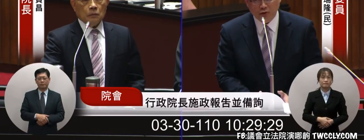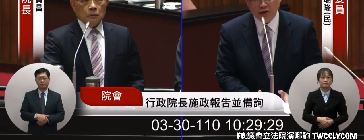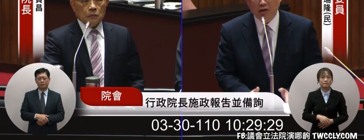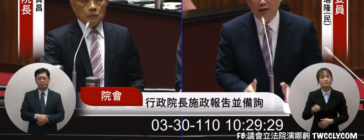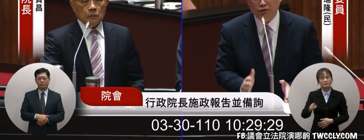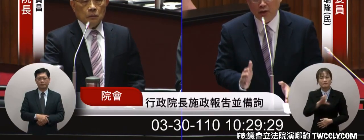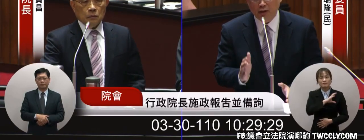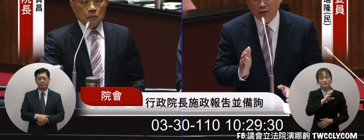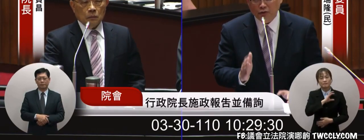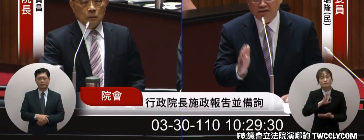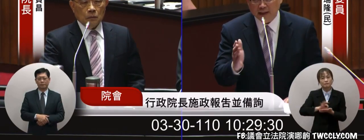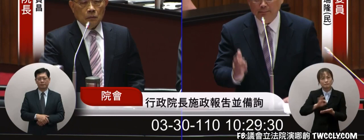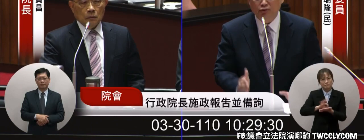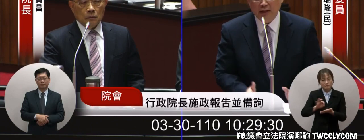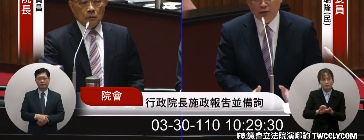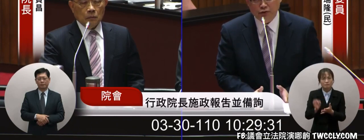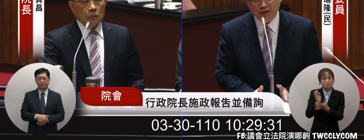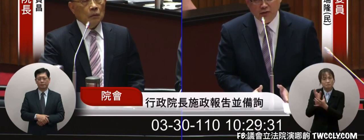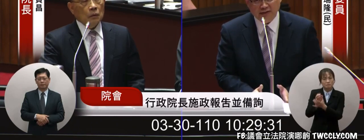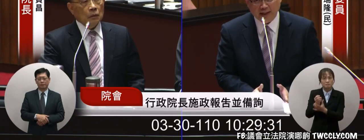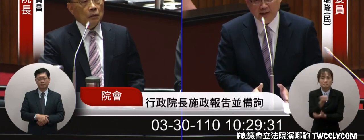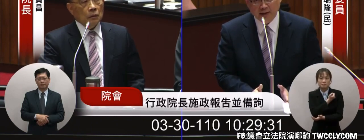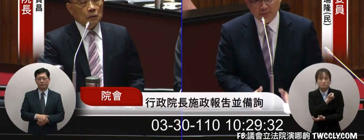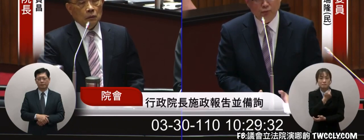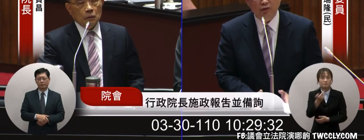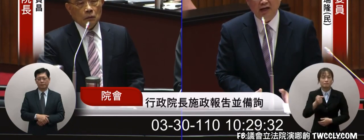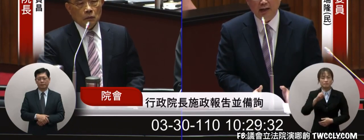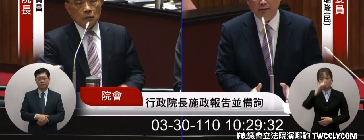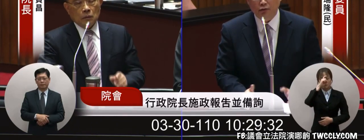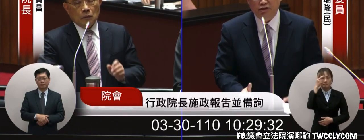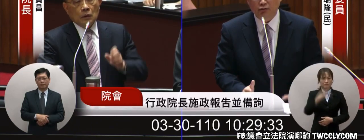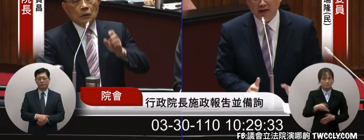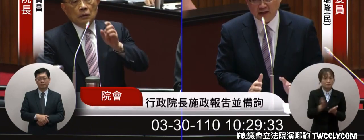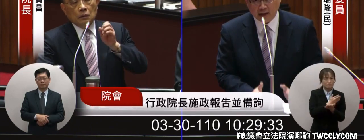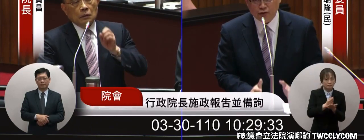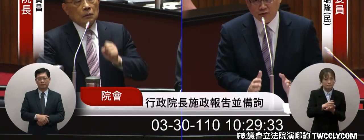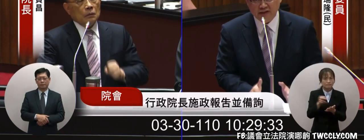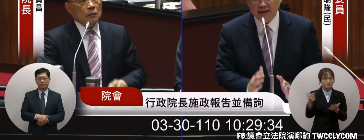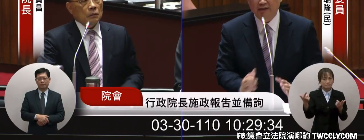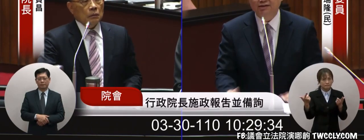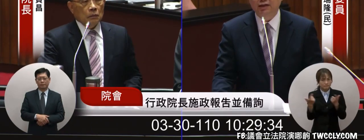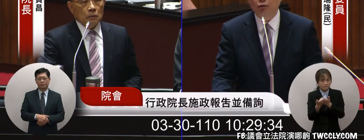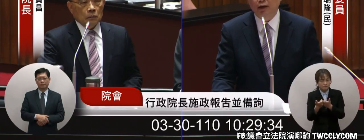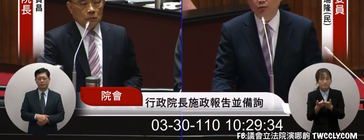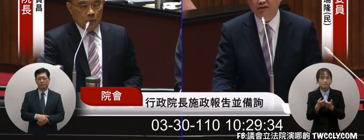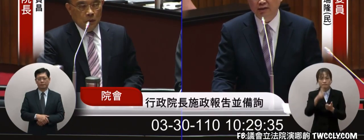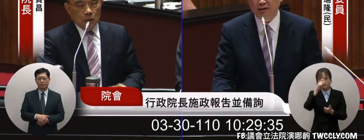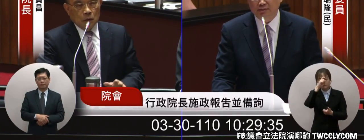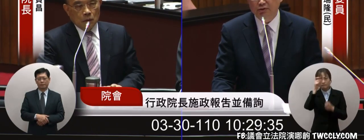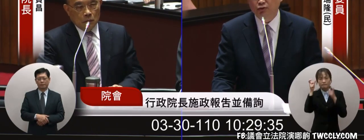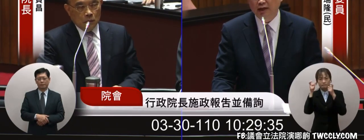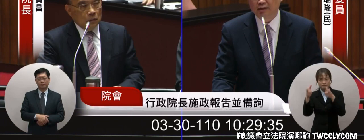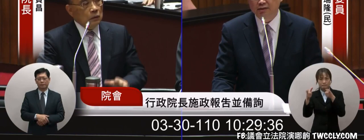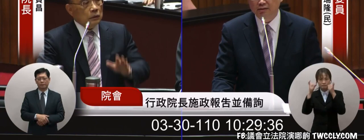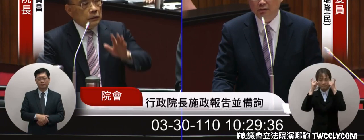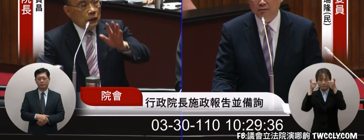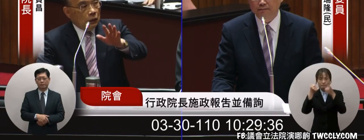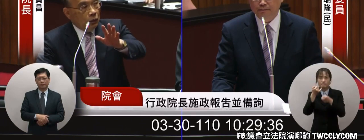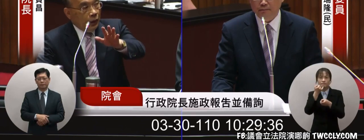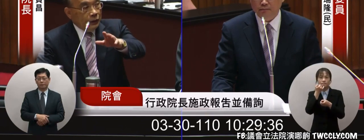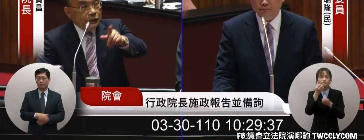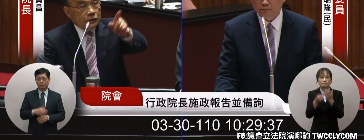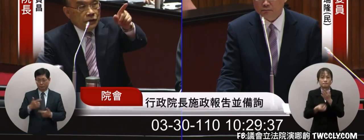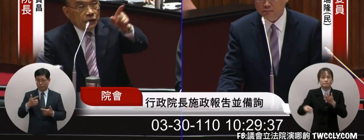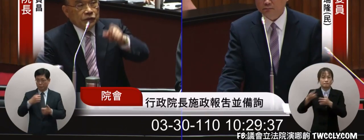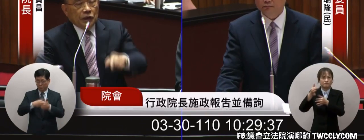當然知道這並不容易但我希望院長跟部長回去能夠再評估看看有機會給高雄讓他一次到位完成一個這麼重大的一個建